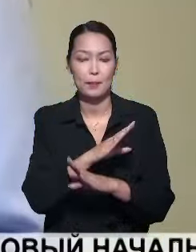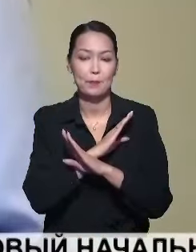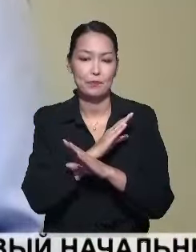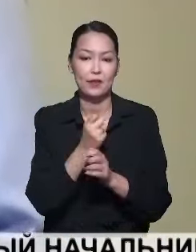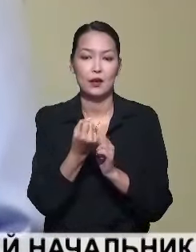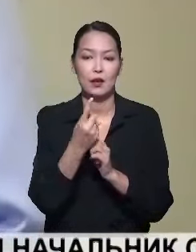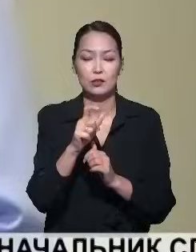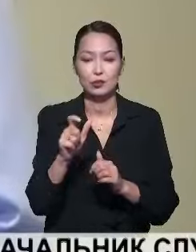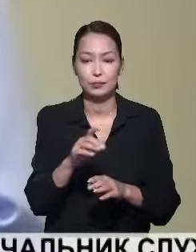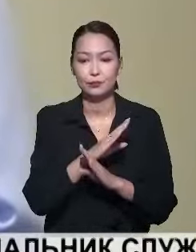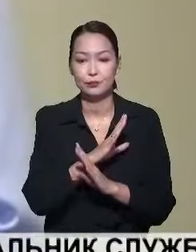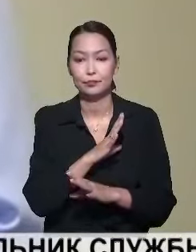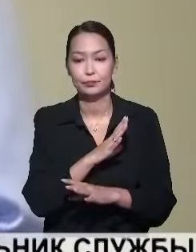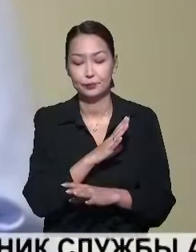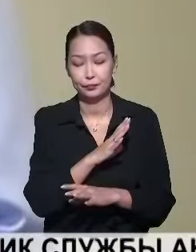11.